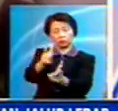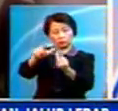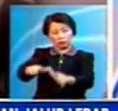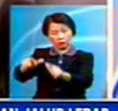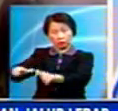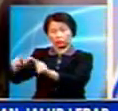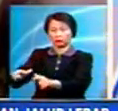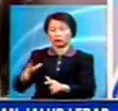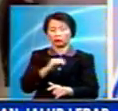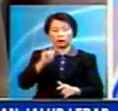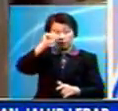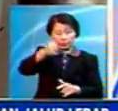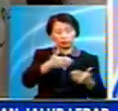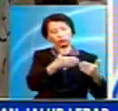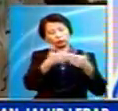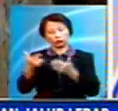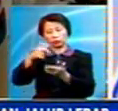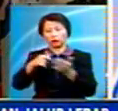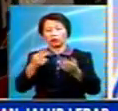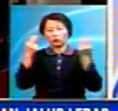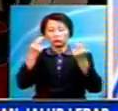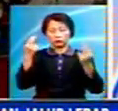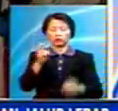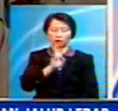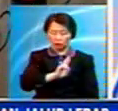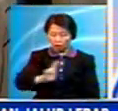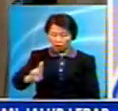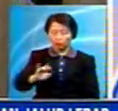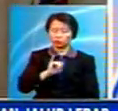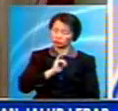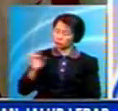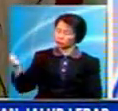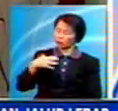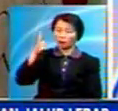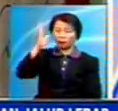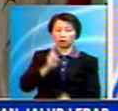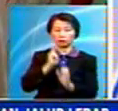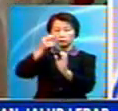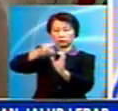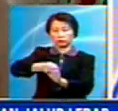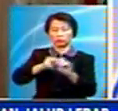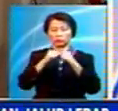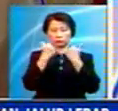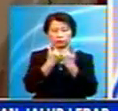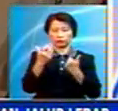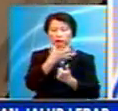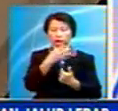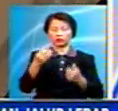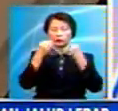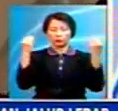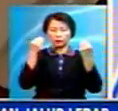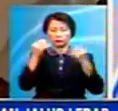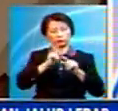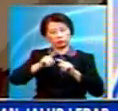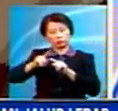Dan esok akan diteruskan lagi dengan upacara keagamaan yang saya difahamkan akan disertai oleh Persatuan dan juga Majlis